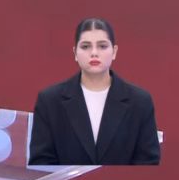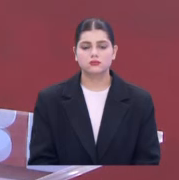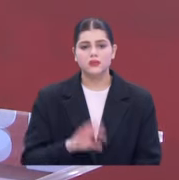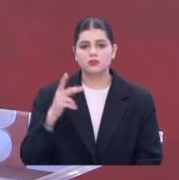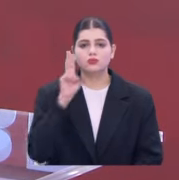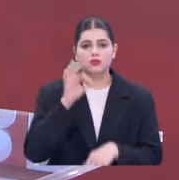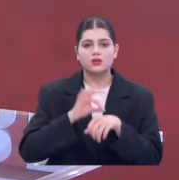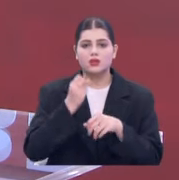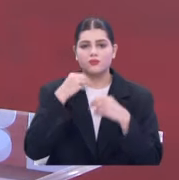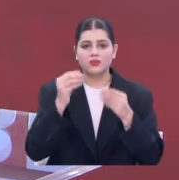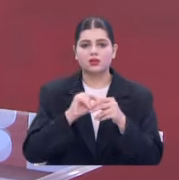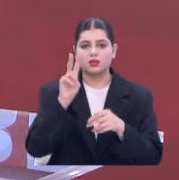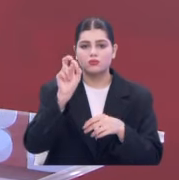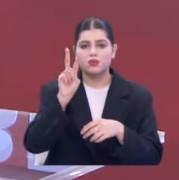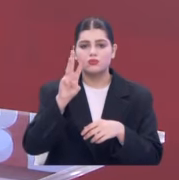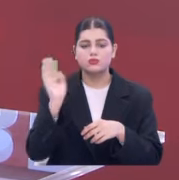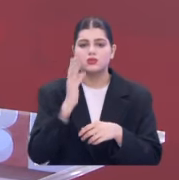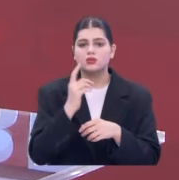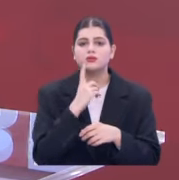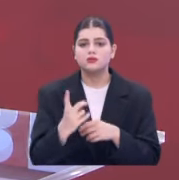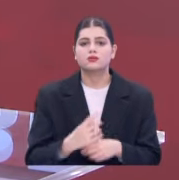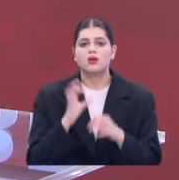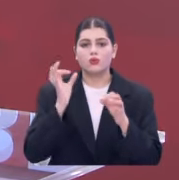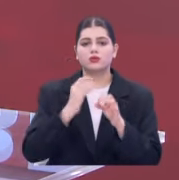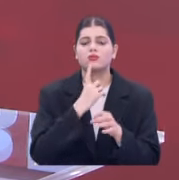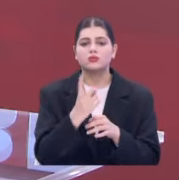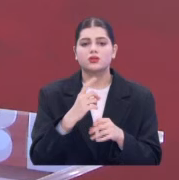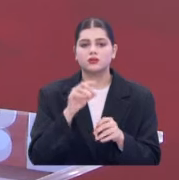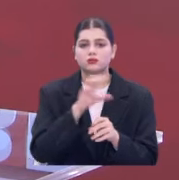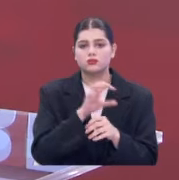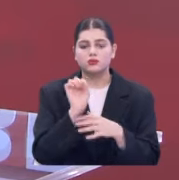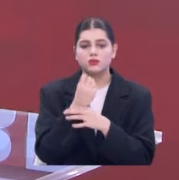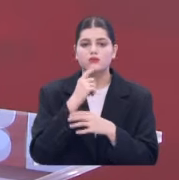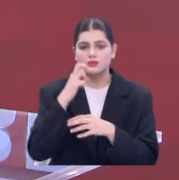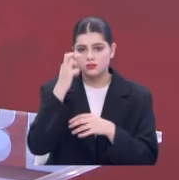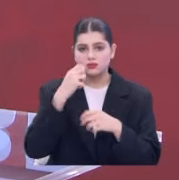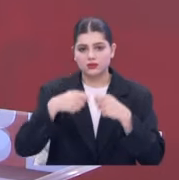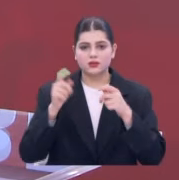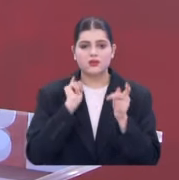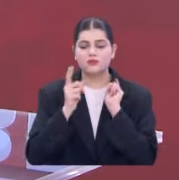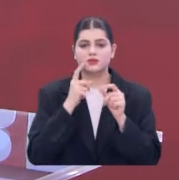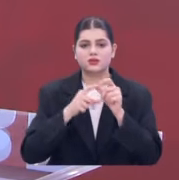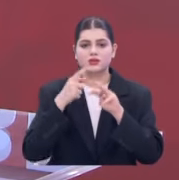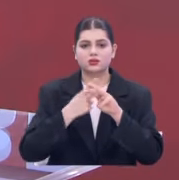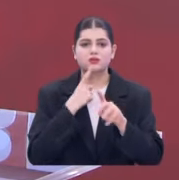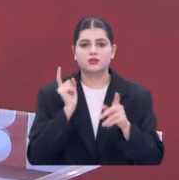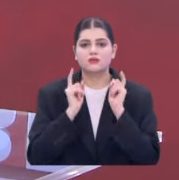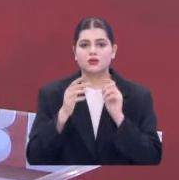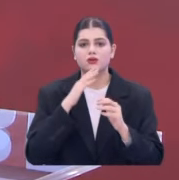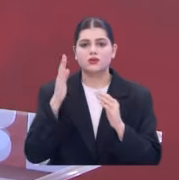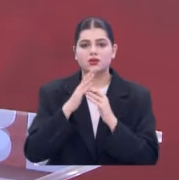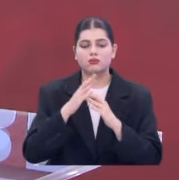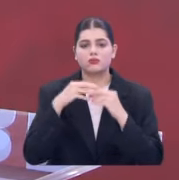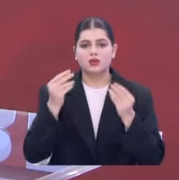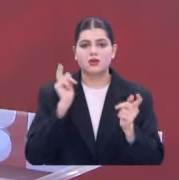Hadi bir son dakika vereyim şu 2023'ün en önemli nitelikli fon dolandırıcılığı davası Seçil Erzan davasına yaşık Ara karar